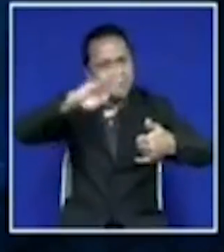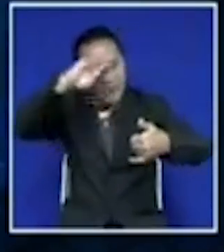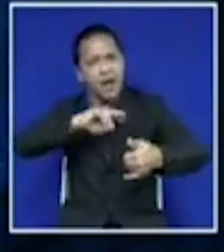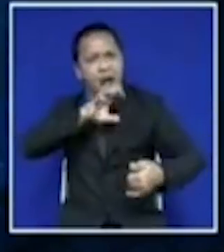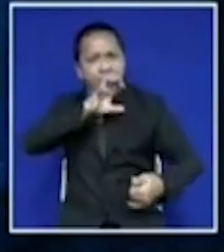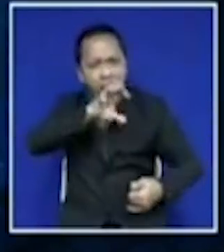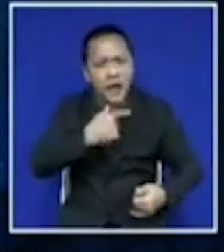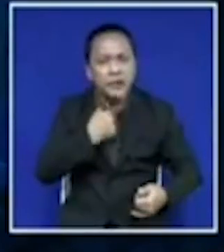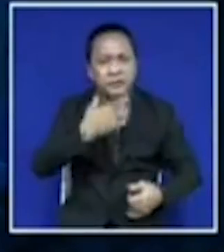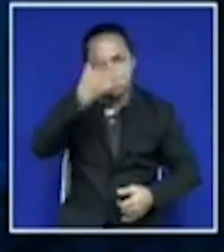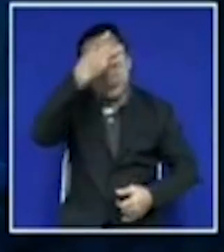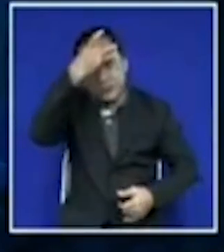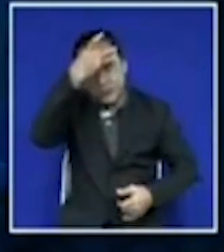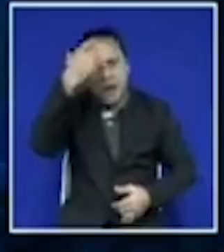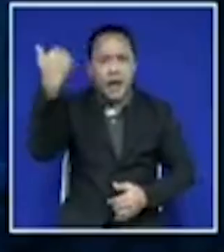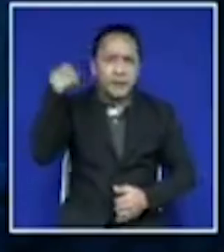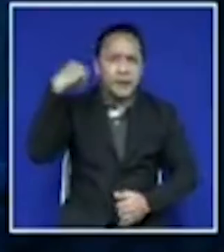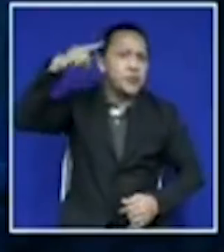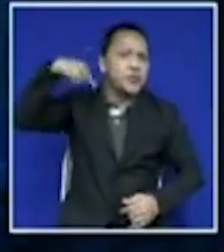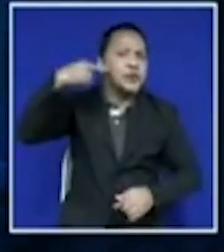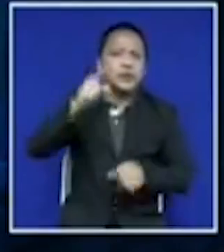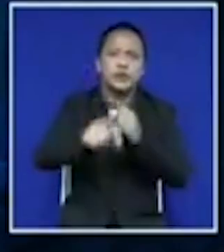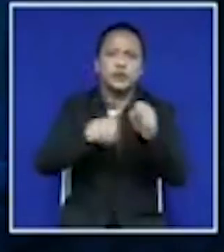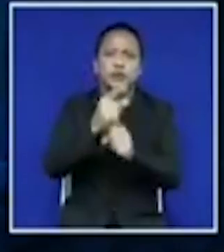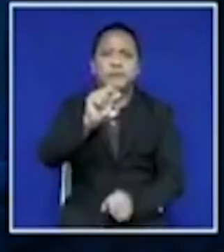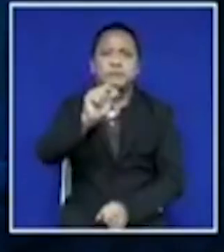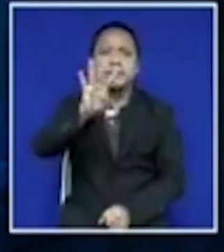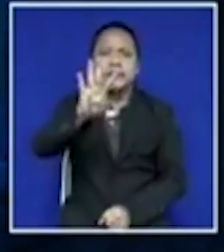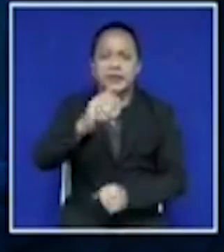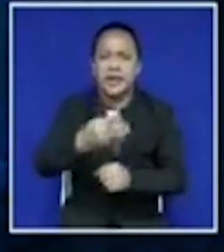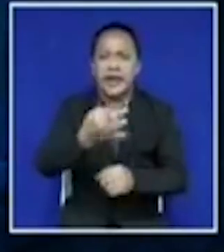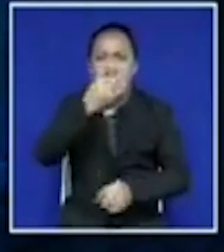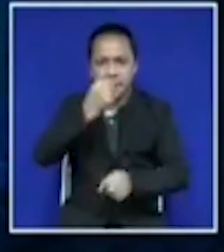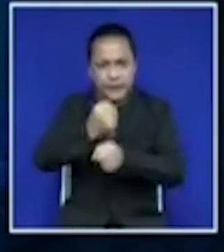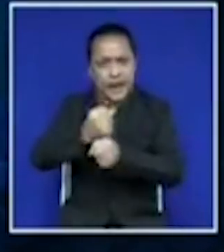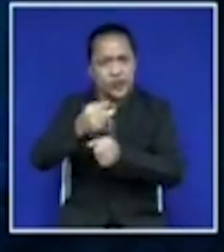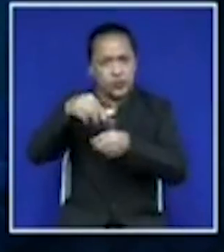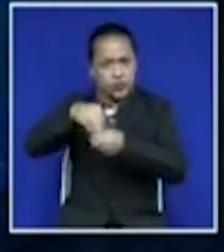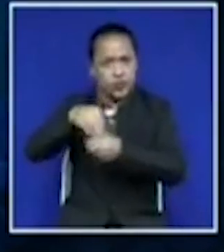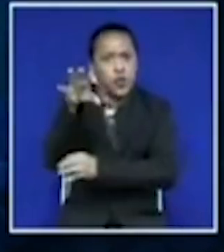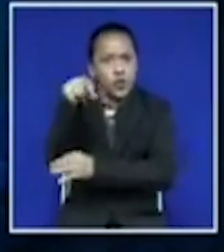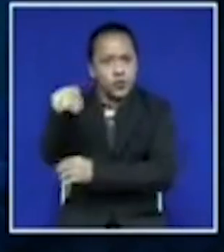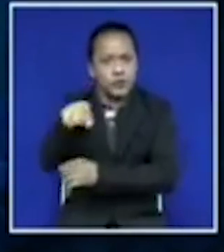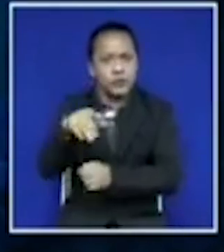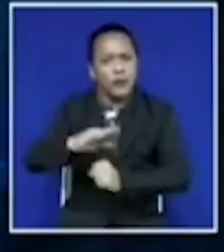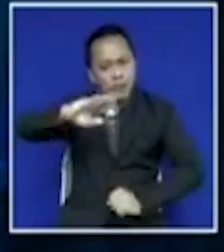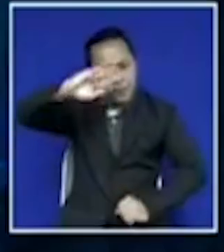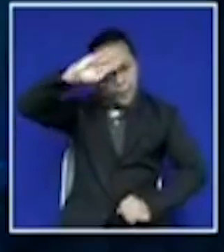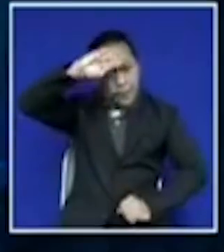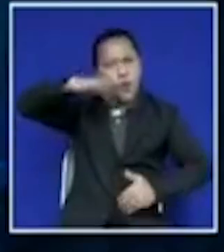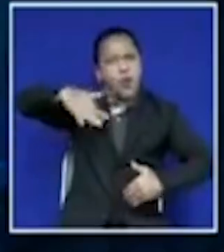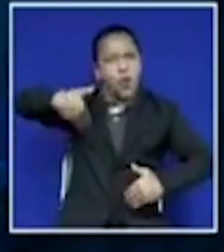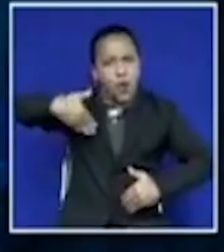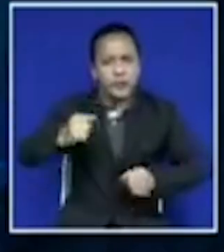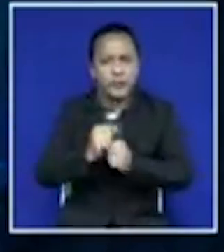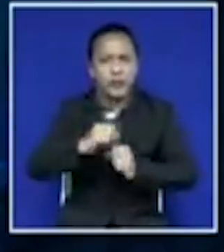ไอปวดศีรษะบ้าง นะครับในหญิงอายุ24ปีอาชีพรับจ้างนะครับแล้วก็มีอาการไข้นะครับ